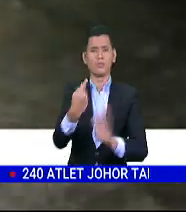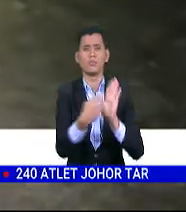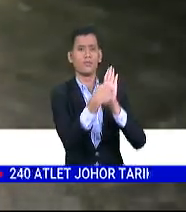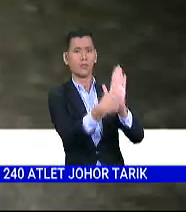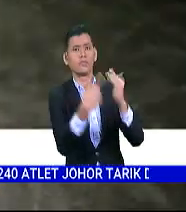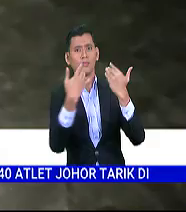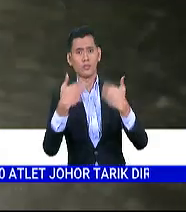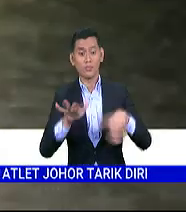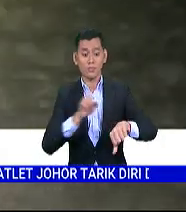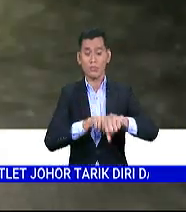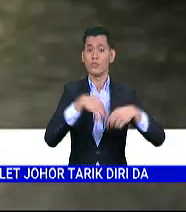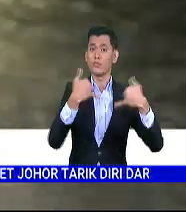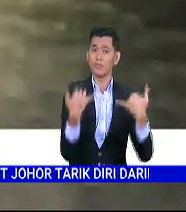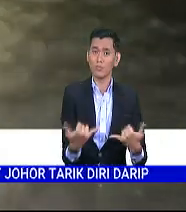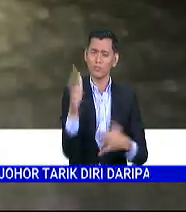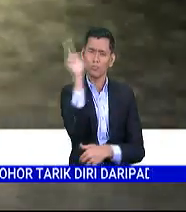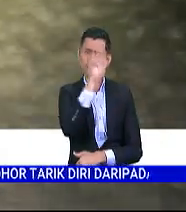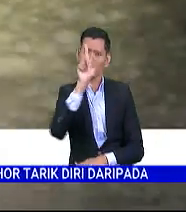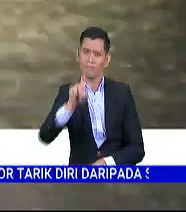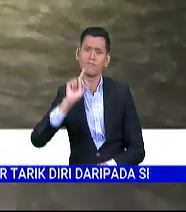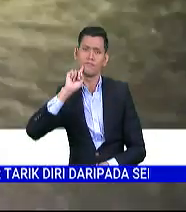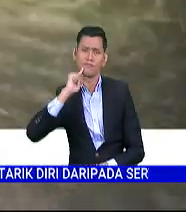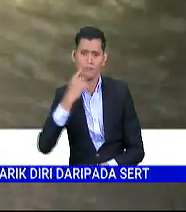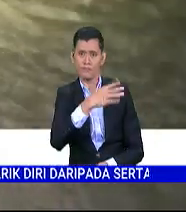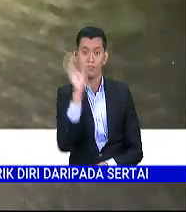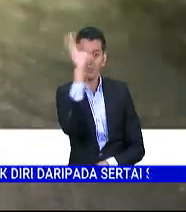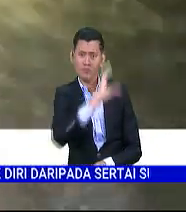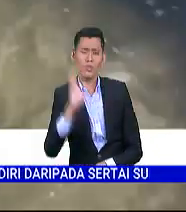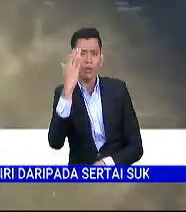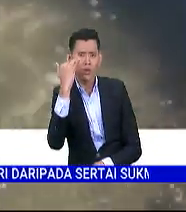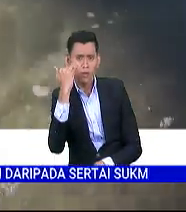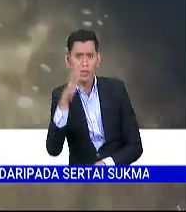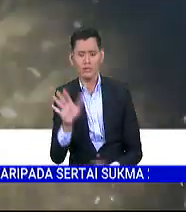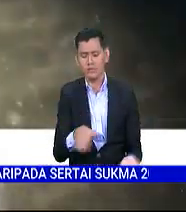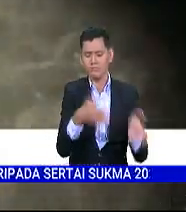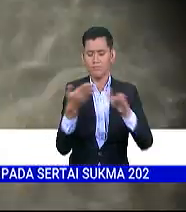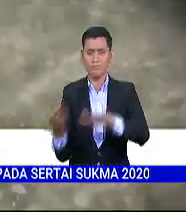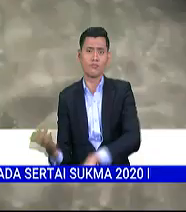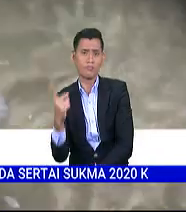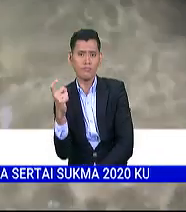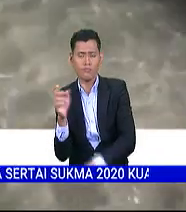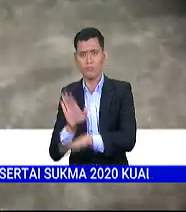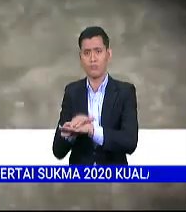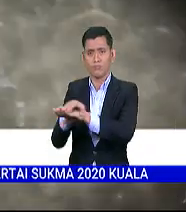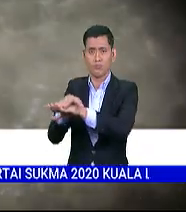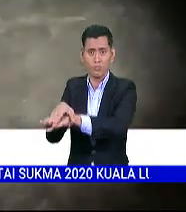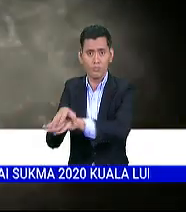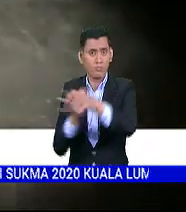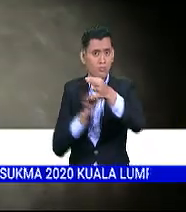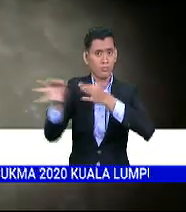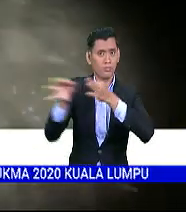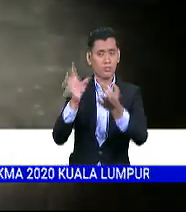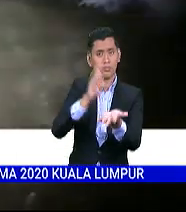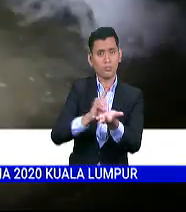petunjuk sudah tiba masanya untuk kerajaan lebih serius dalam mencari punca kematian haiwan berkenaan. Jelas Dr. Muhammad